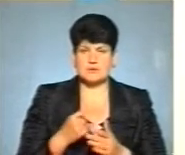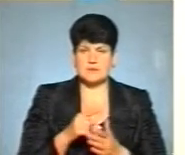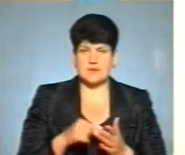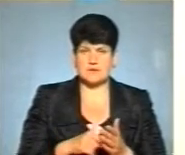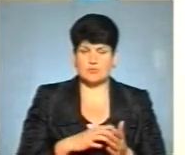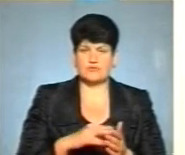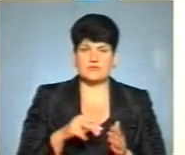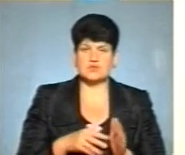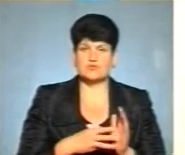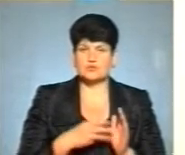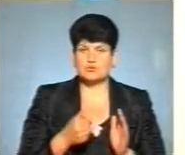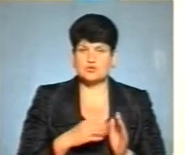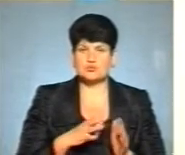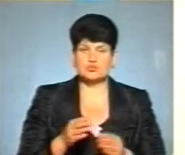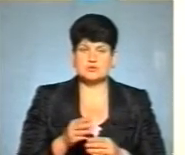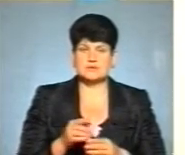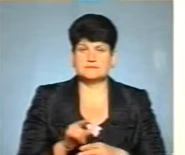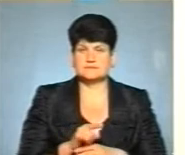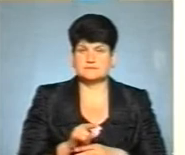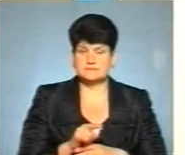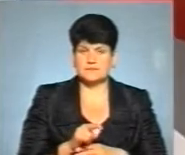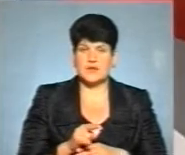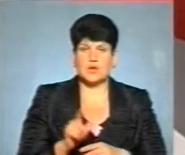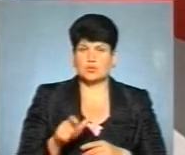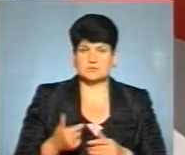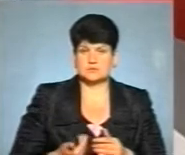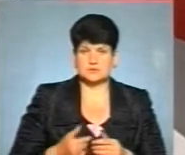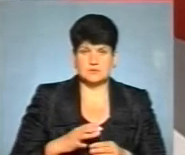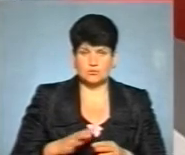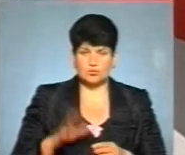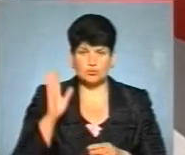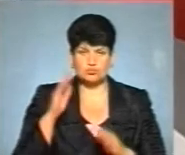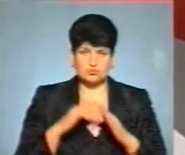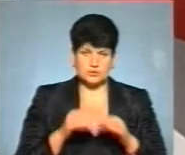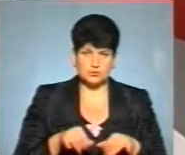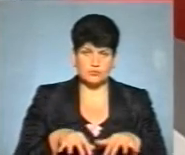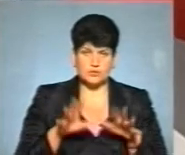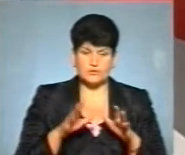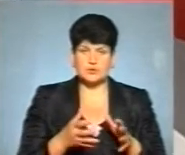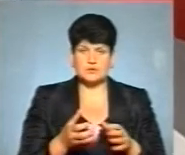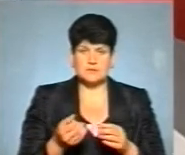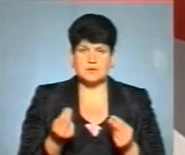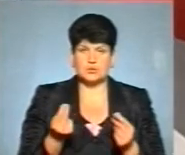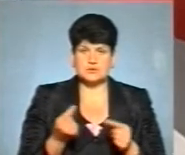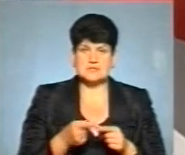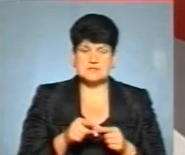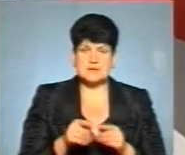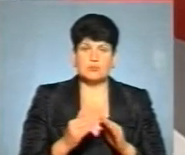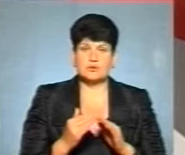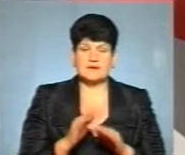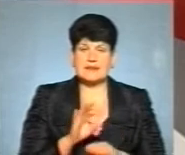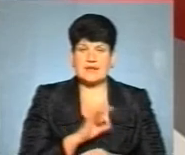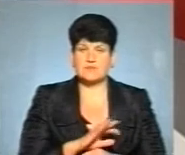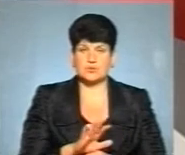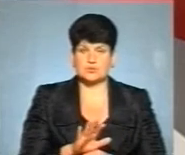що у 2008 році були шахрайські схеми, коли люди не проживали, будинок підтопили, вони отримали значні кошти грошей за цей будинок, який не